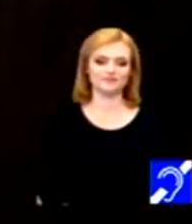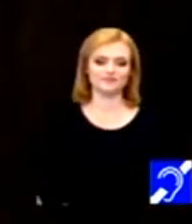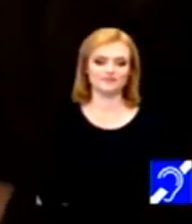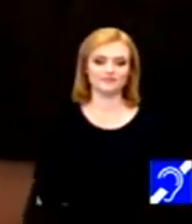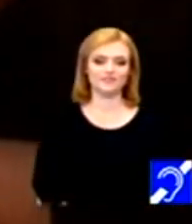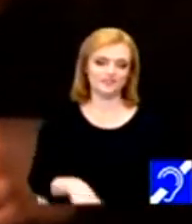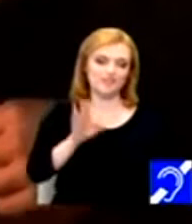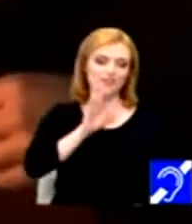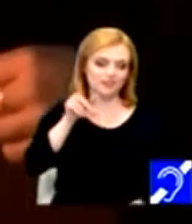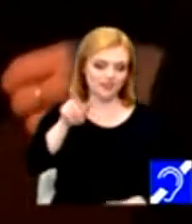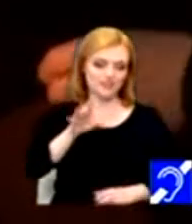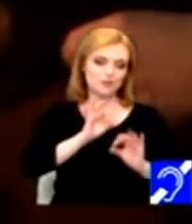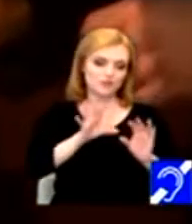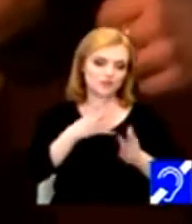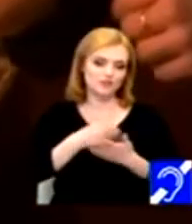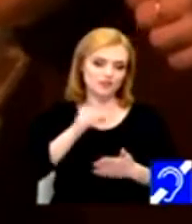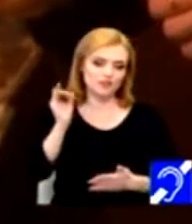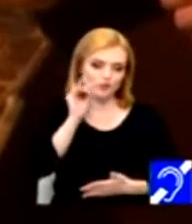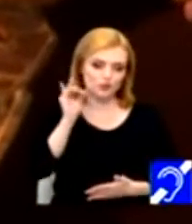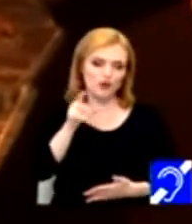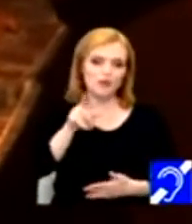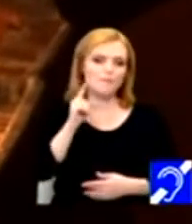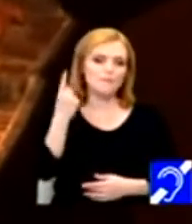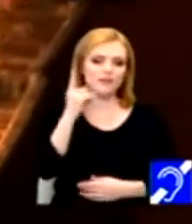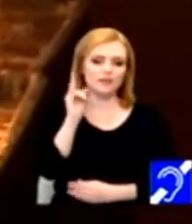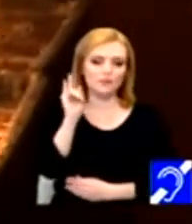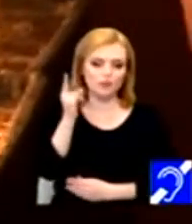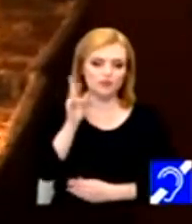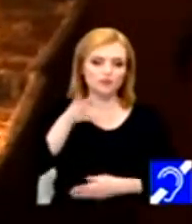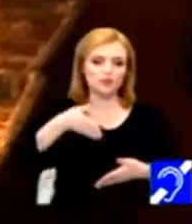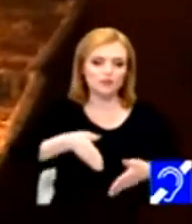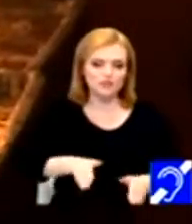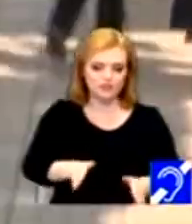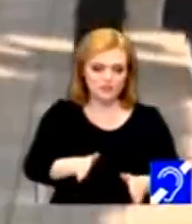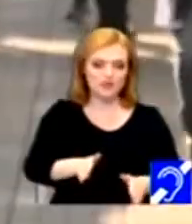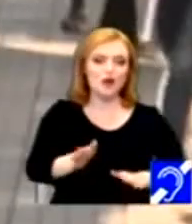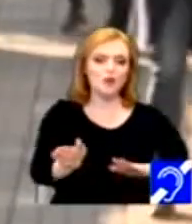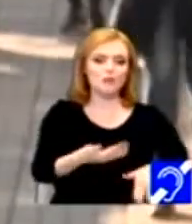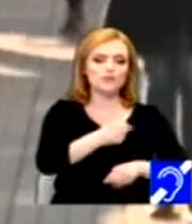Cel mai mare câștig e că putem să avem